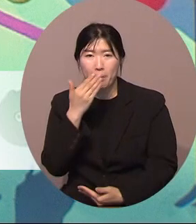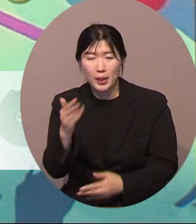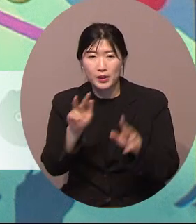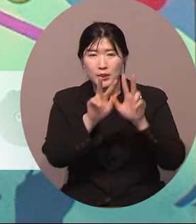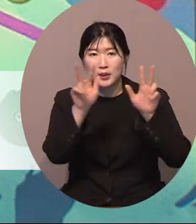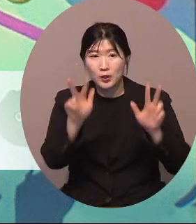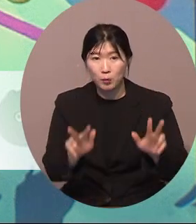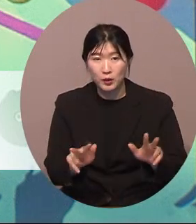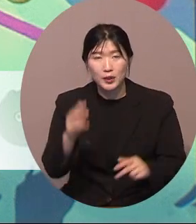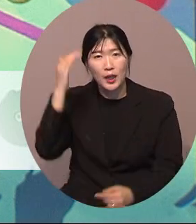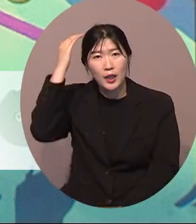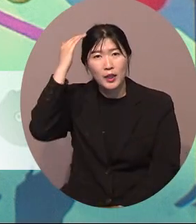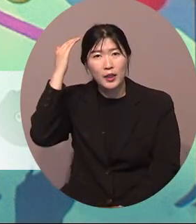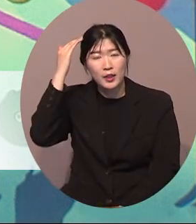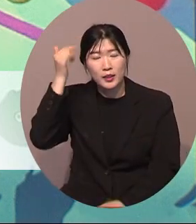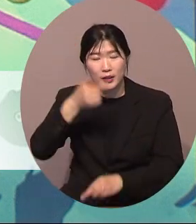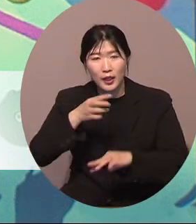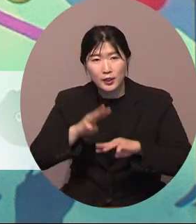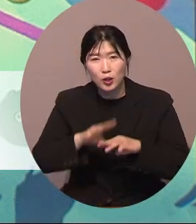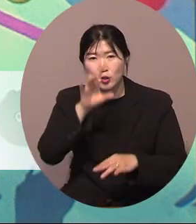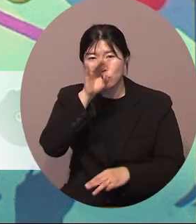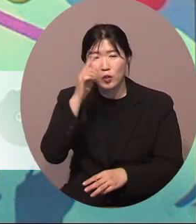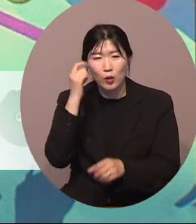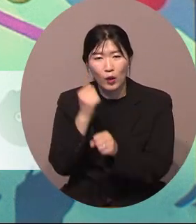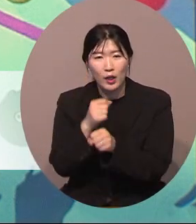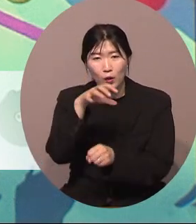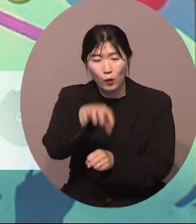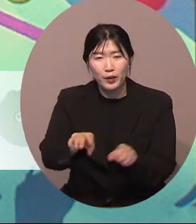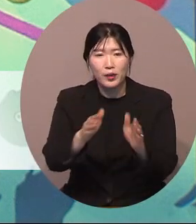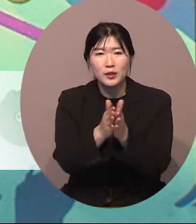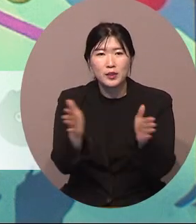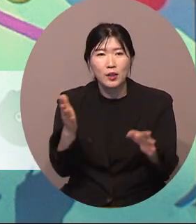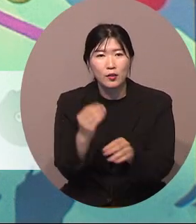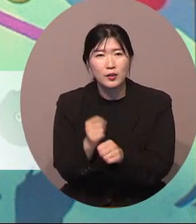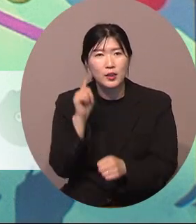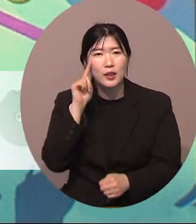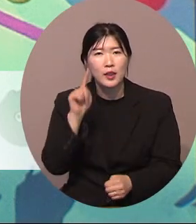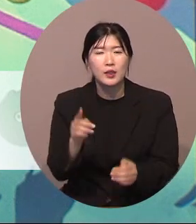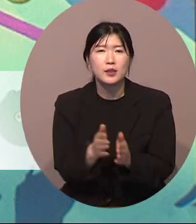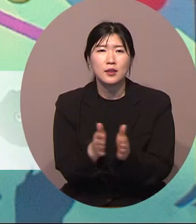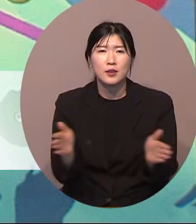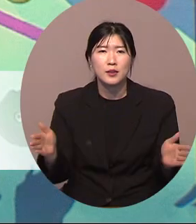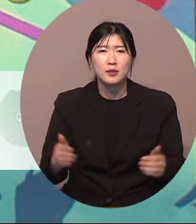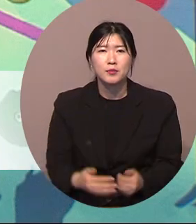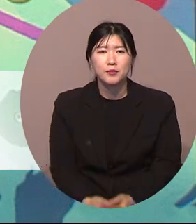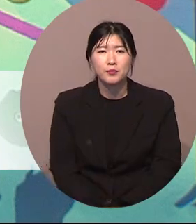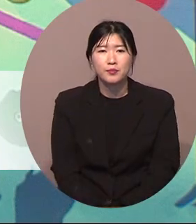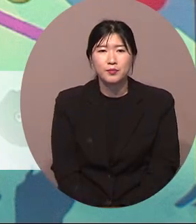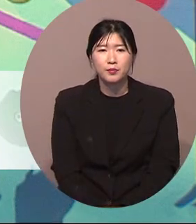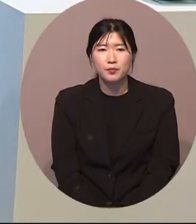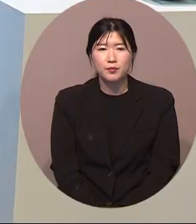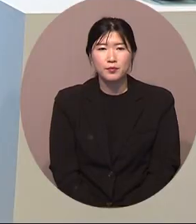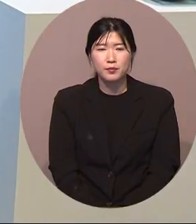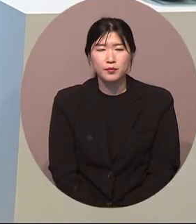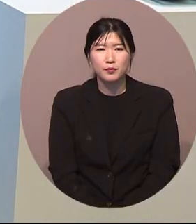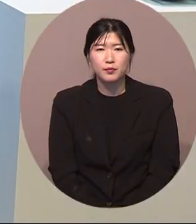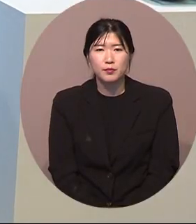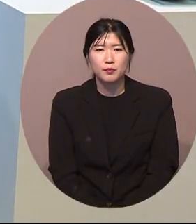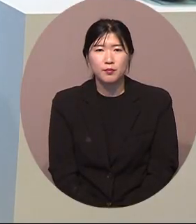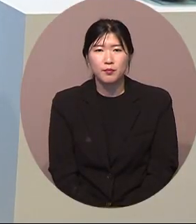특별전이 국립중앙과학관에서 내일부터 선보입니다. 김윤미 기자가 미리 다녀왔습니다.